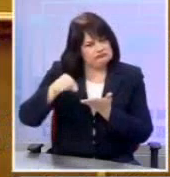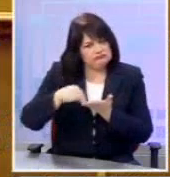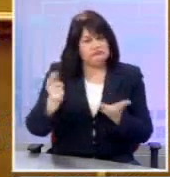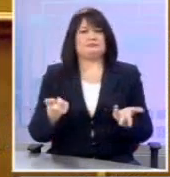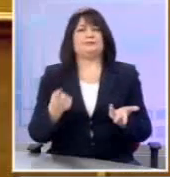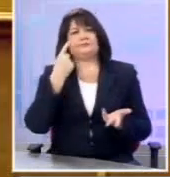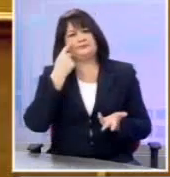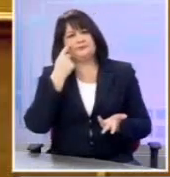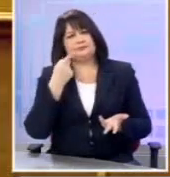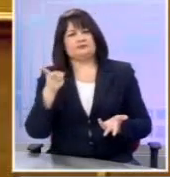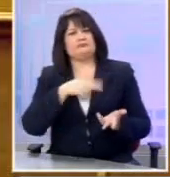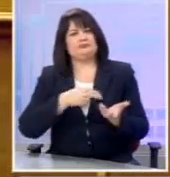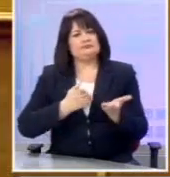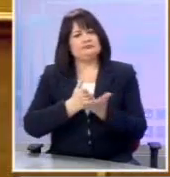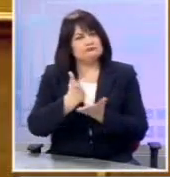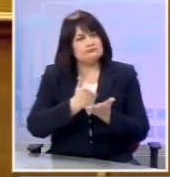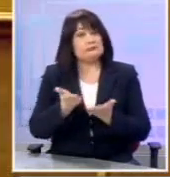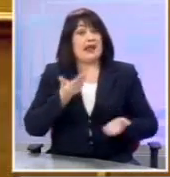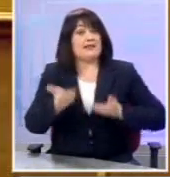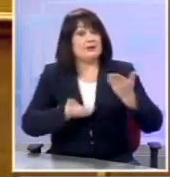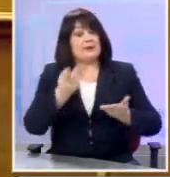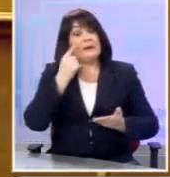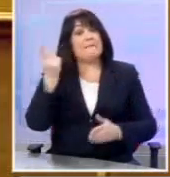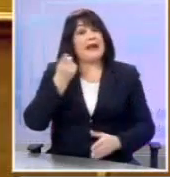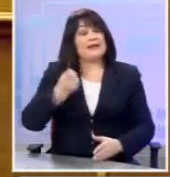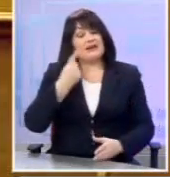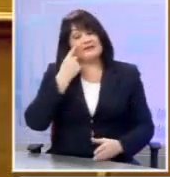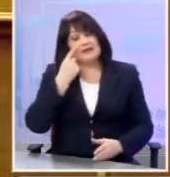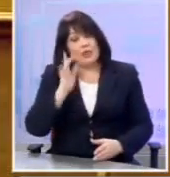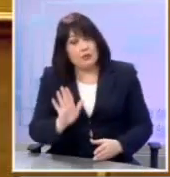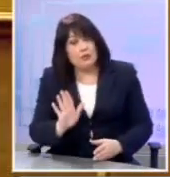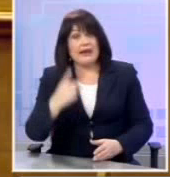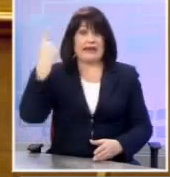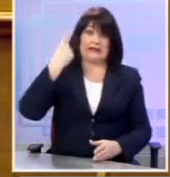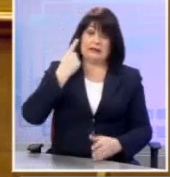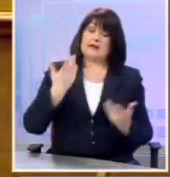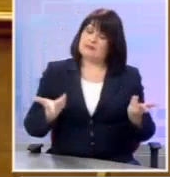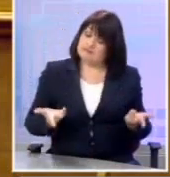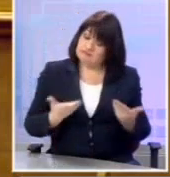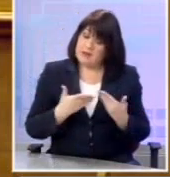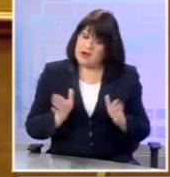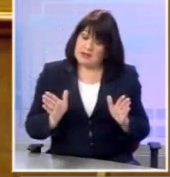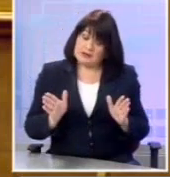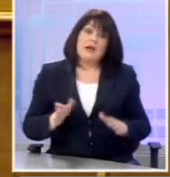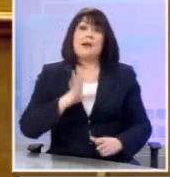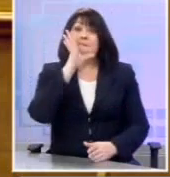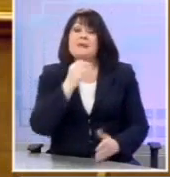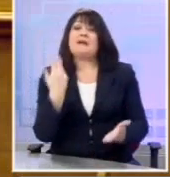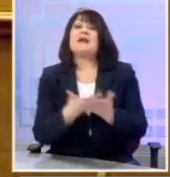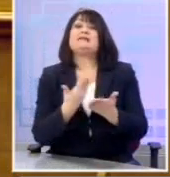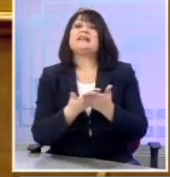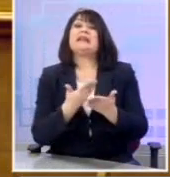Εξετάζουμε δίκαια αιτήματα και παρατηρήσεις. Είμαστε ανοιχτοί στην κριτική, αλλά κριτική με πραγματικά